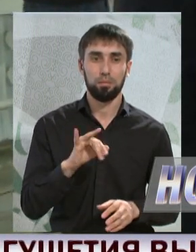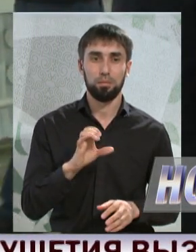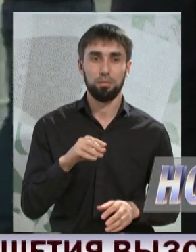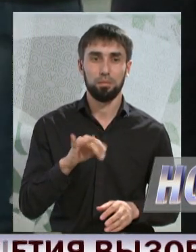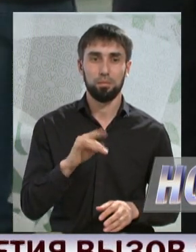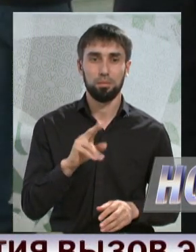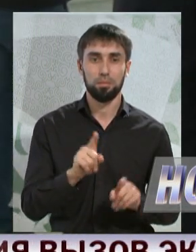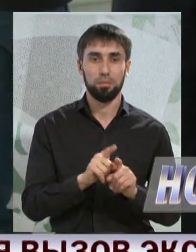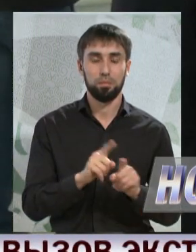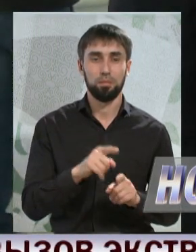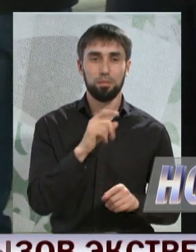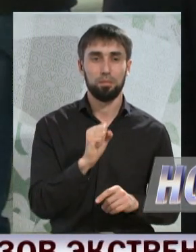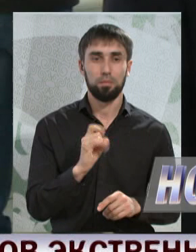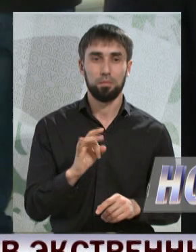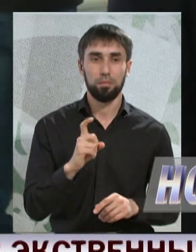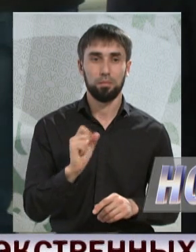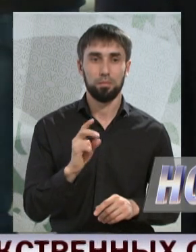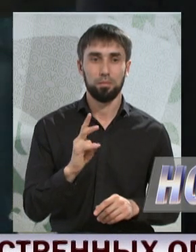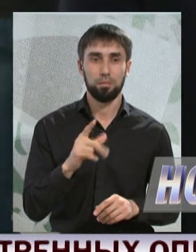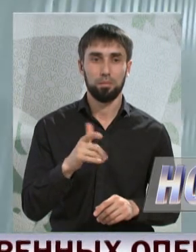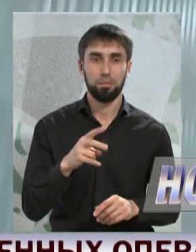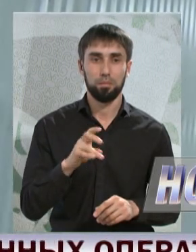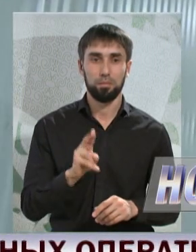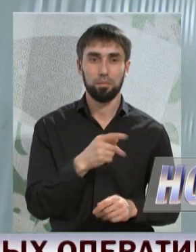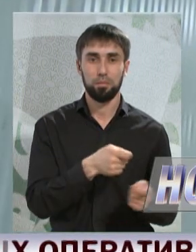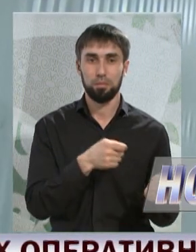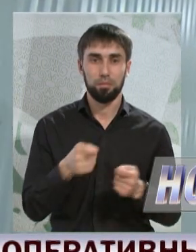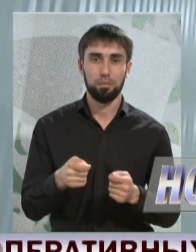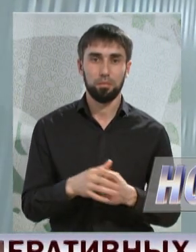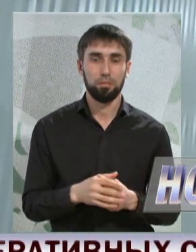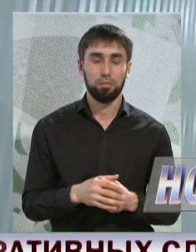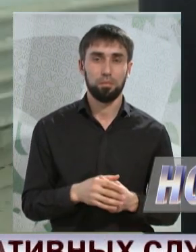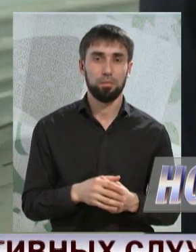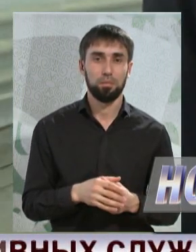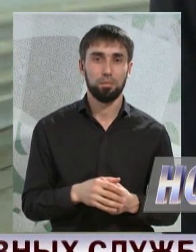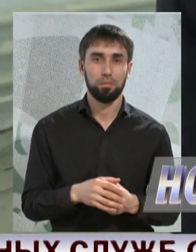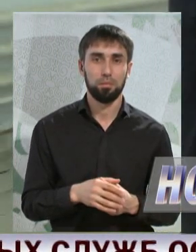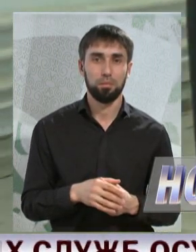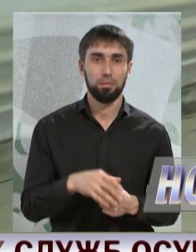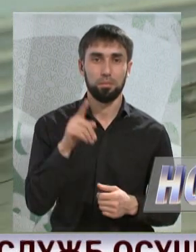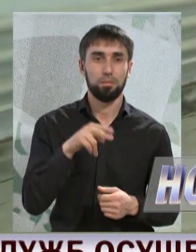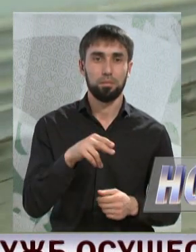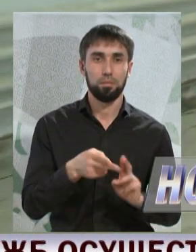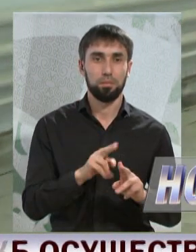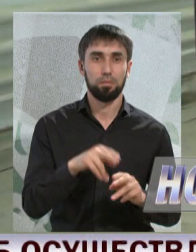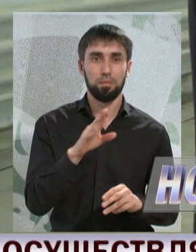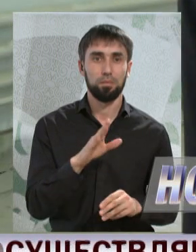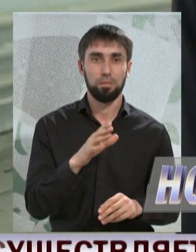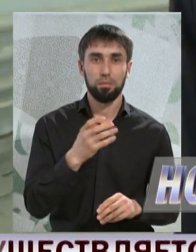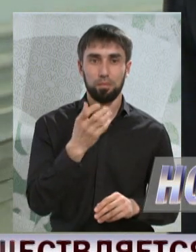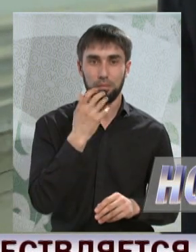хвойная будем под евровагонку, европол оттуда сахалинская. Вентиляция. Вентиляция. Ты хочешь сказать, что ты